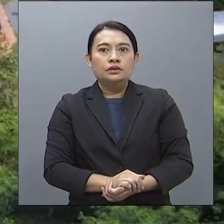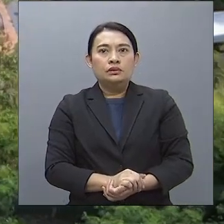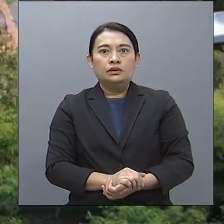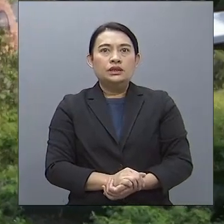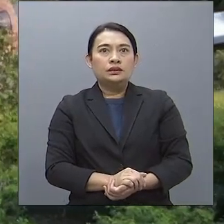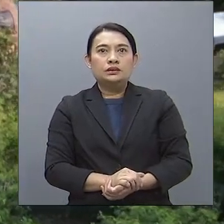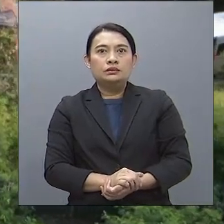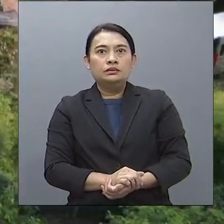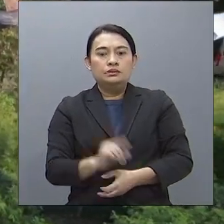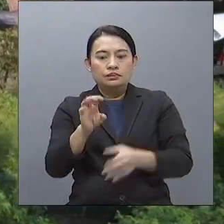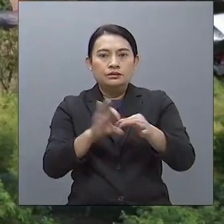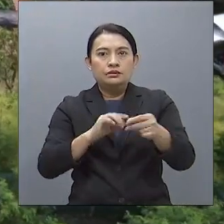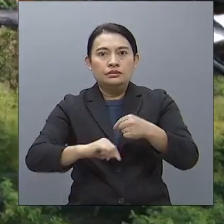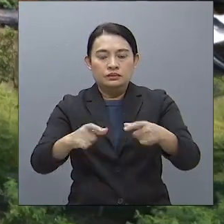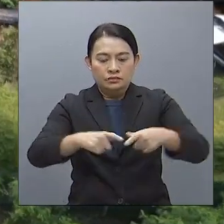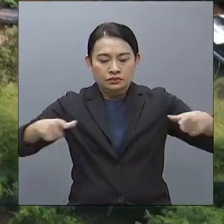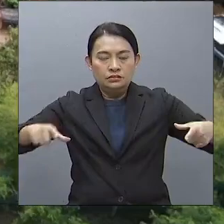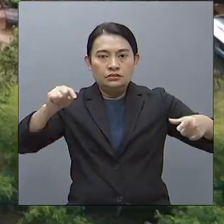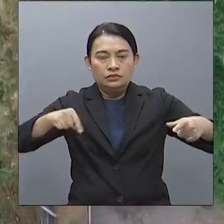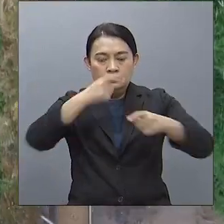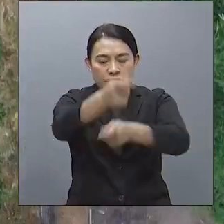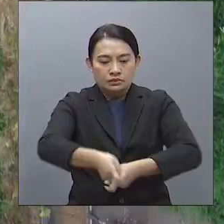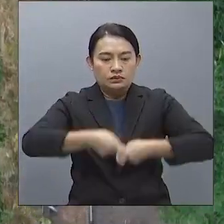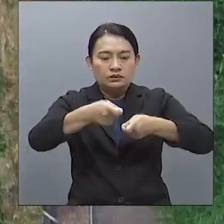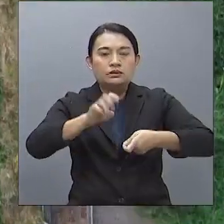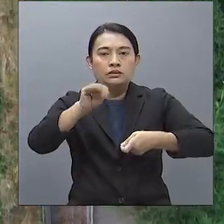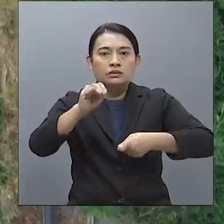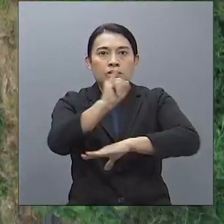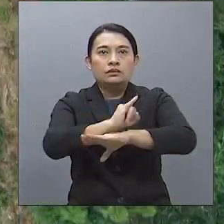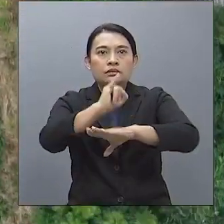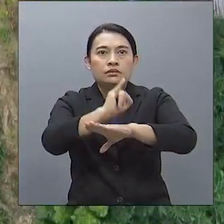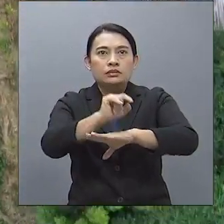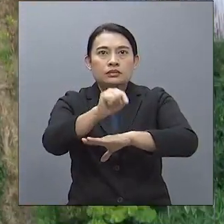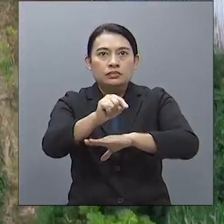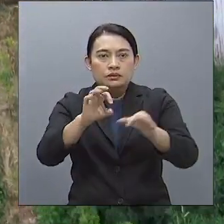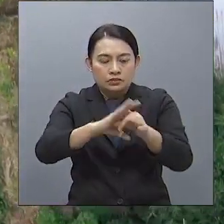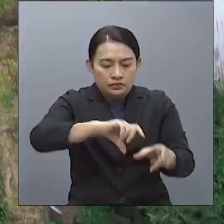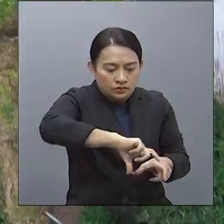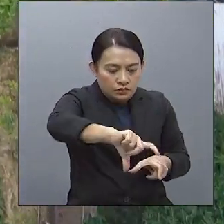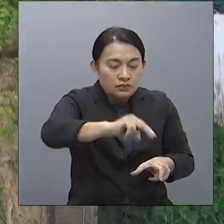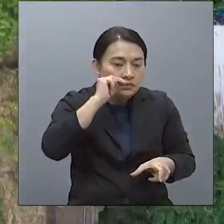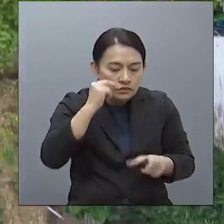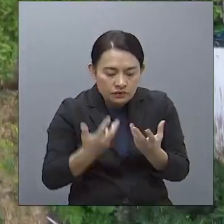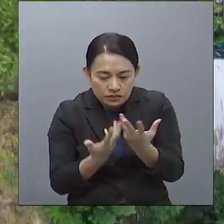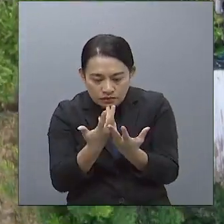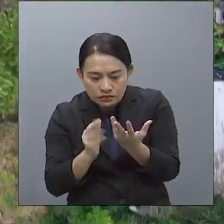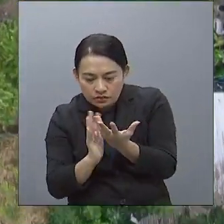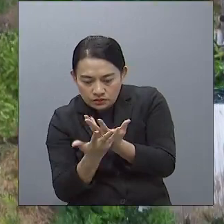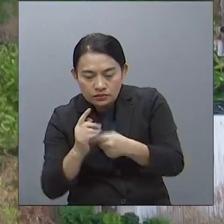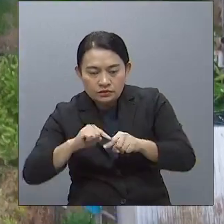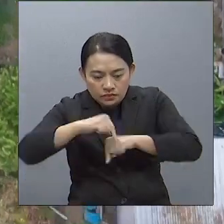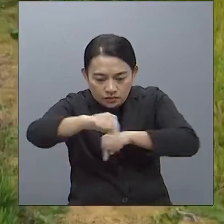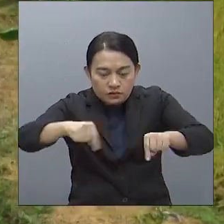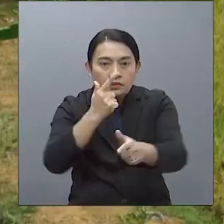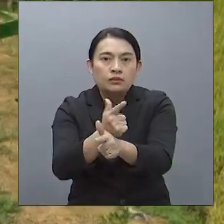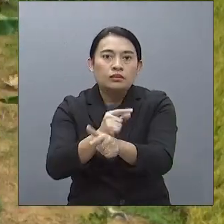ของเรามีพื้นที่อยู่ทำเกษตรอยู่40ไร่นะครับมีพื้นที่ล่องสวนที่เป็นการทำผักเลี้ยงปลาเลี้ยงไก่เนี่ยอยู่